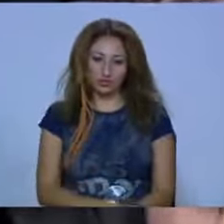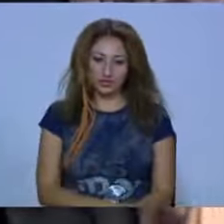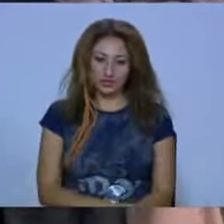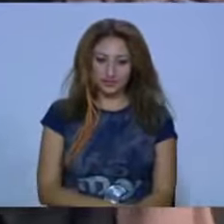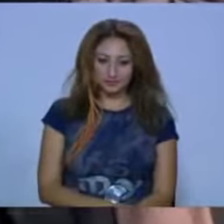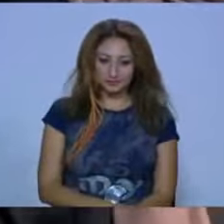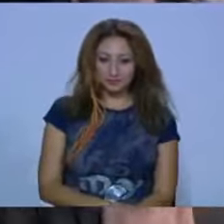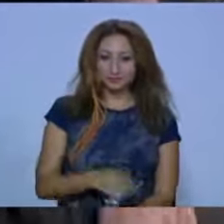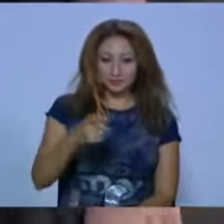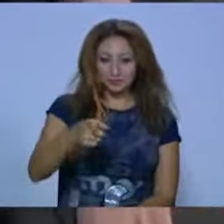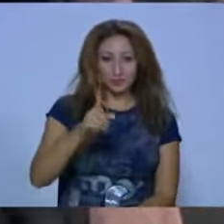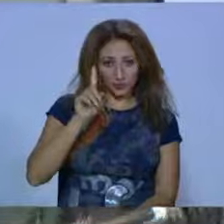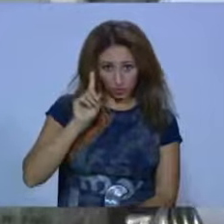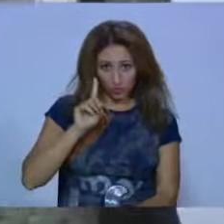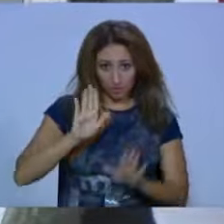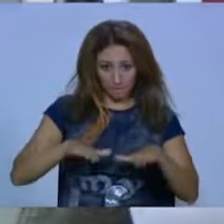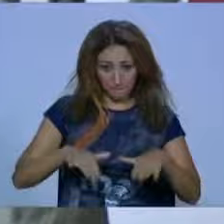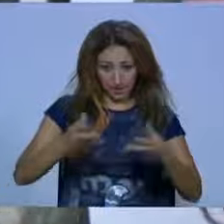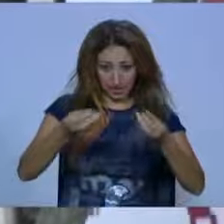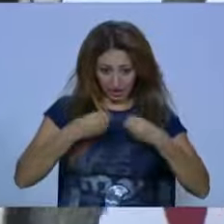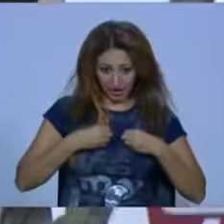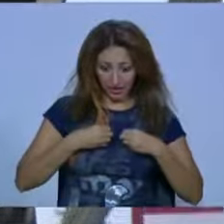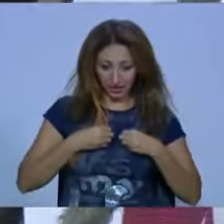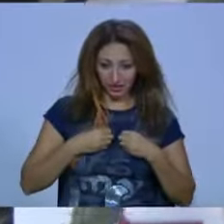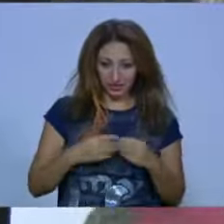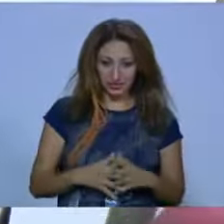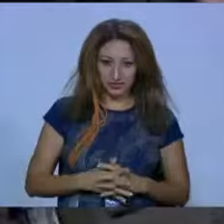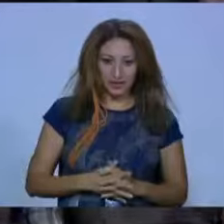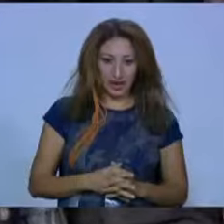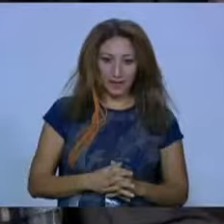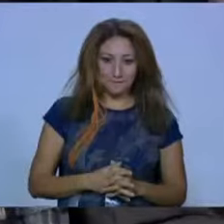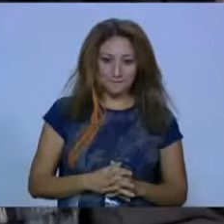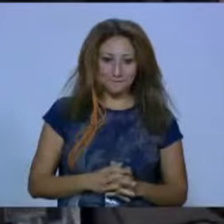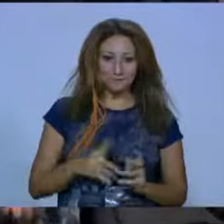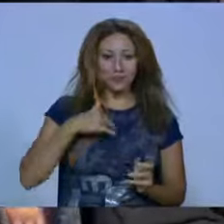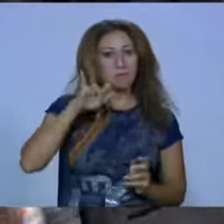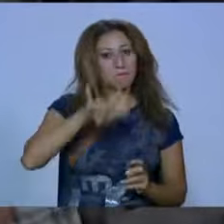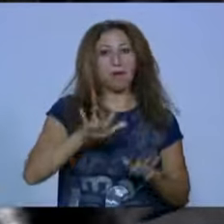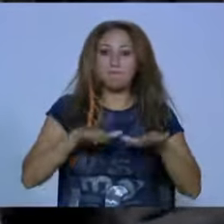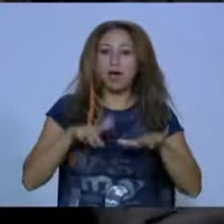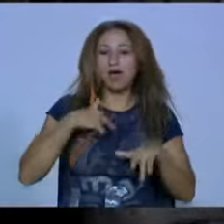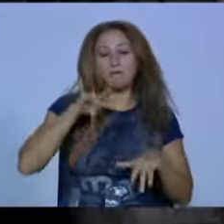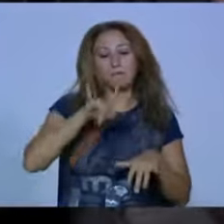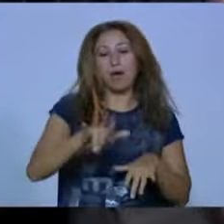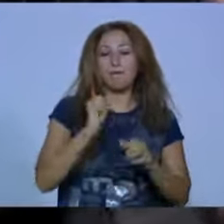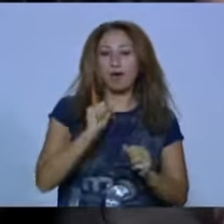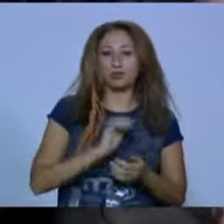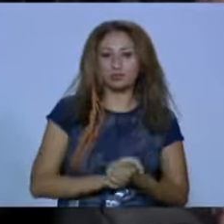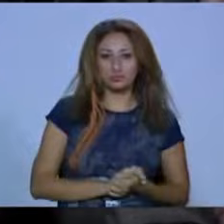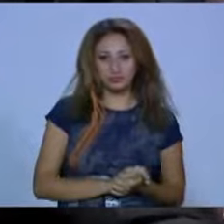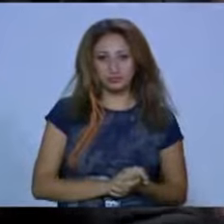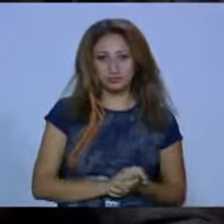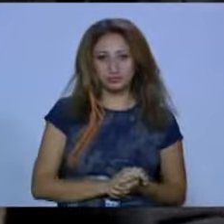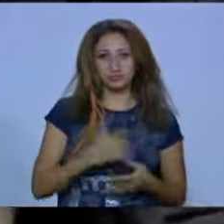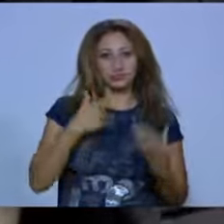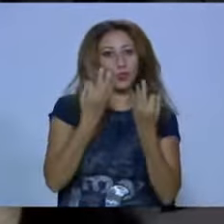فقلت لما ربنا يسهل لي تقعد. اظن حضرتك شغلك على المكنه هيكون احسن لك. حاجه بحبها، اهم حاجه ان انا بتعرفي تعملي خياطه